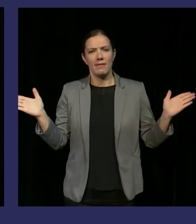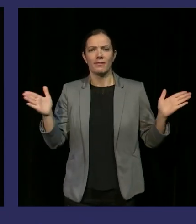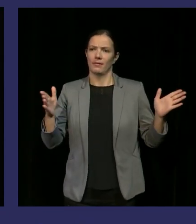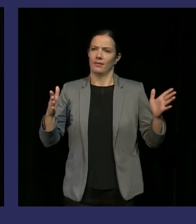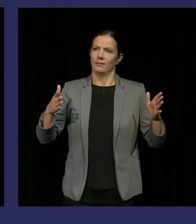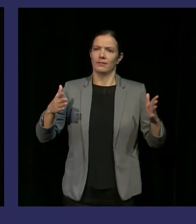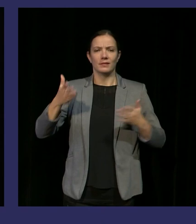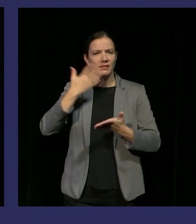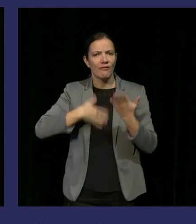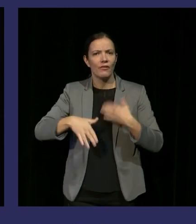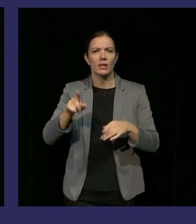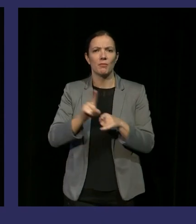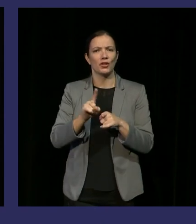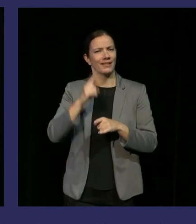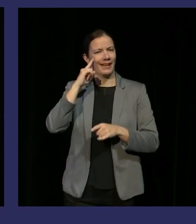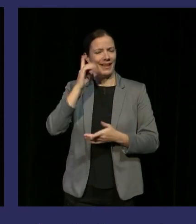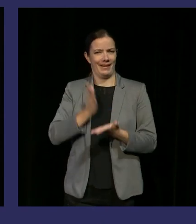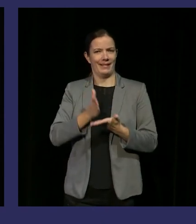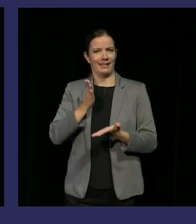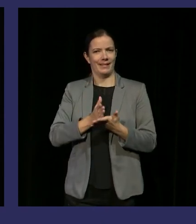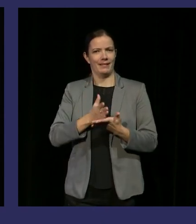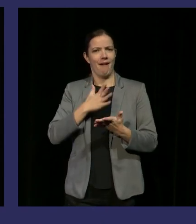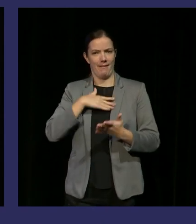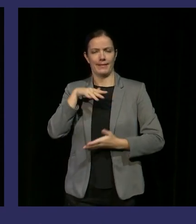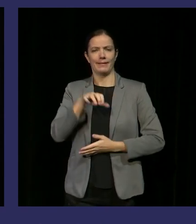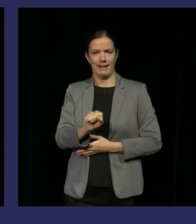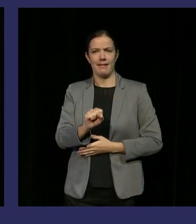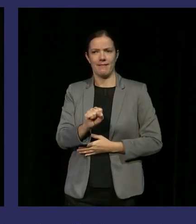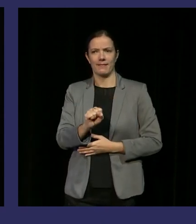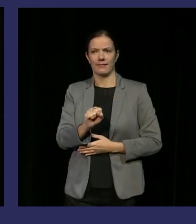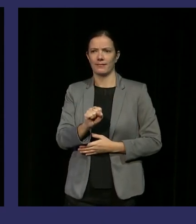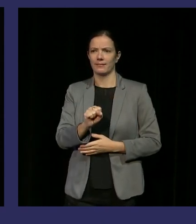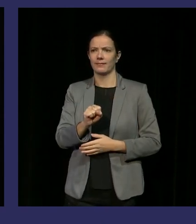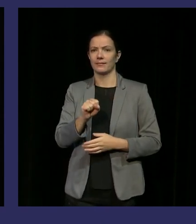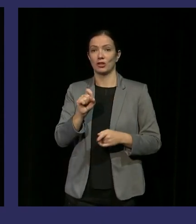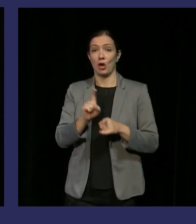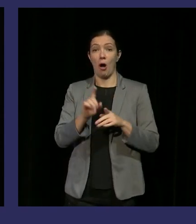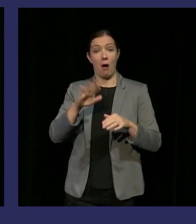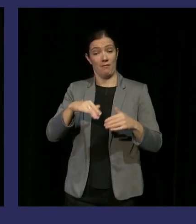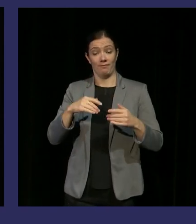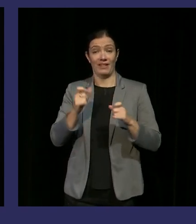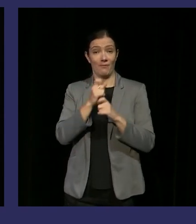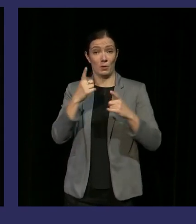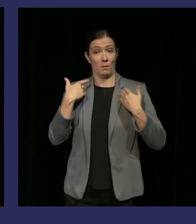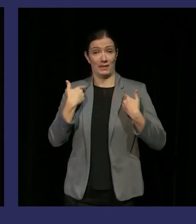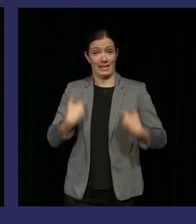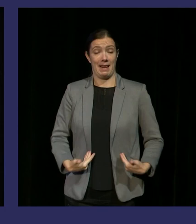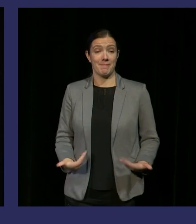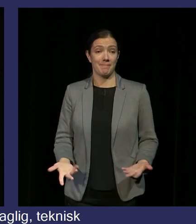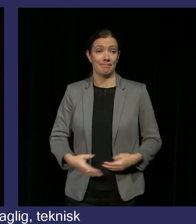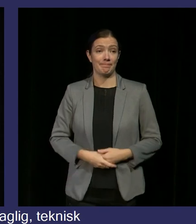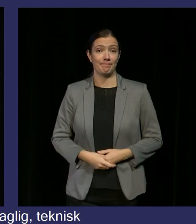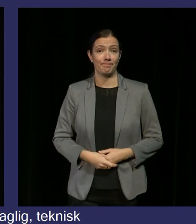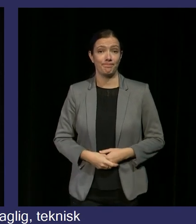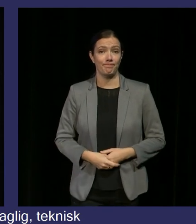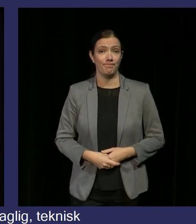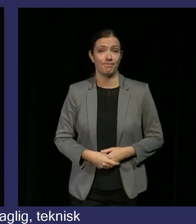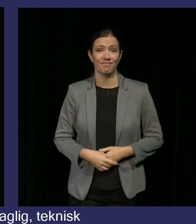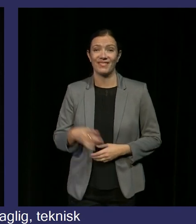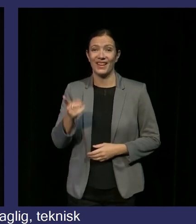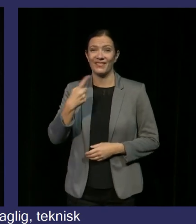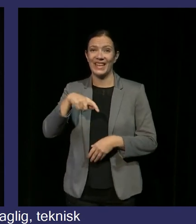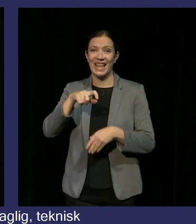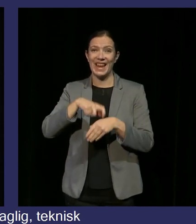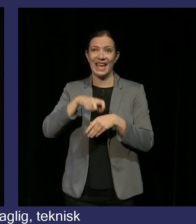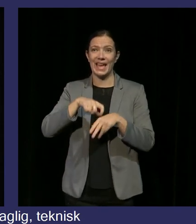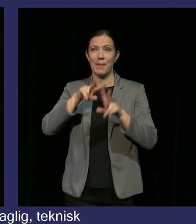opplyst samfunn, og da mener jeg at det riktig at man har tilgang til det som tross alt om en selv. Jeg tror ikke vi leger